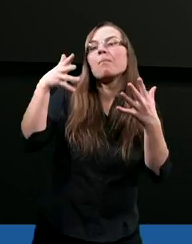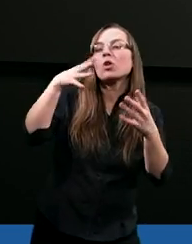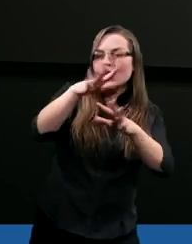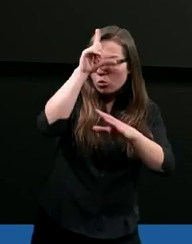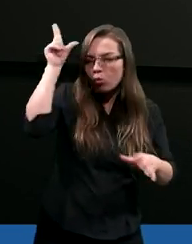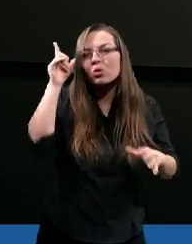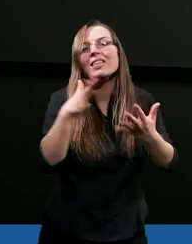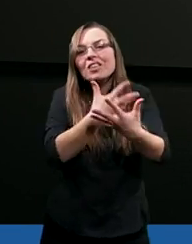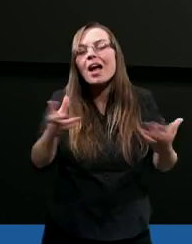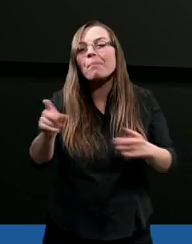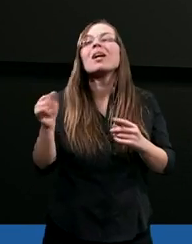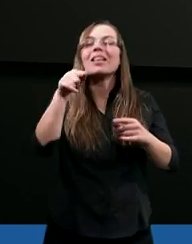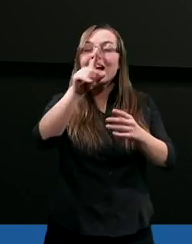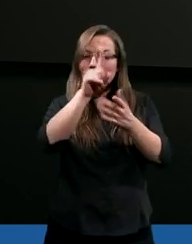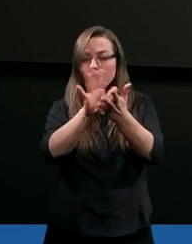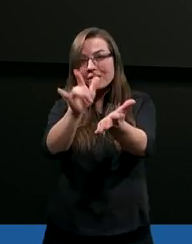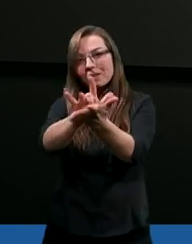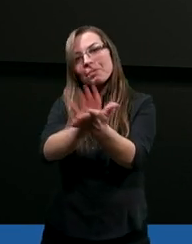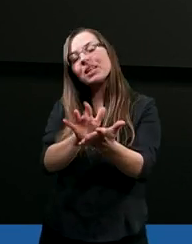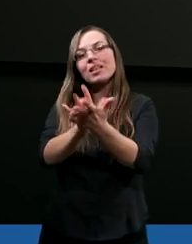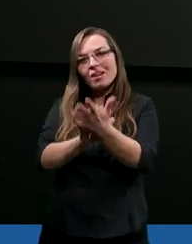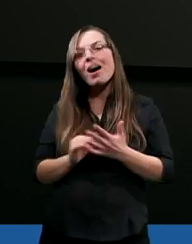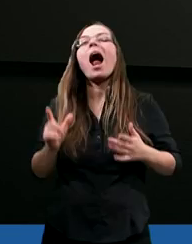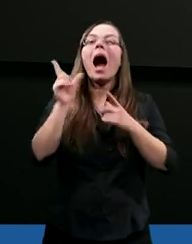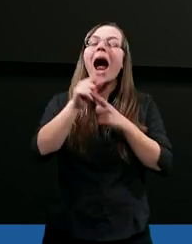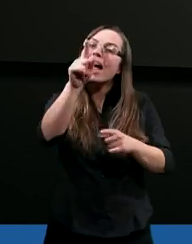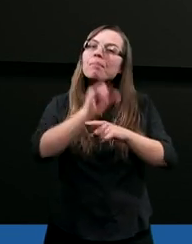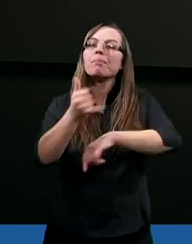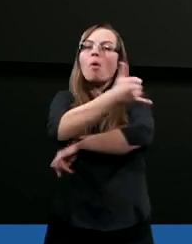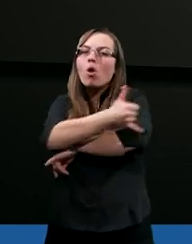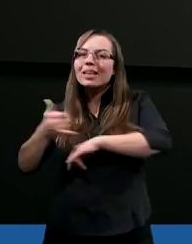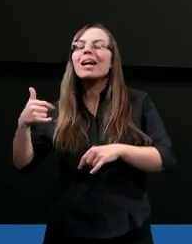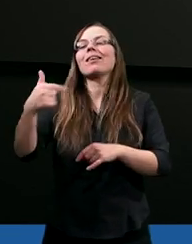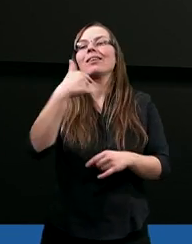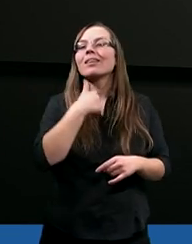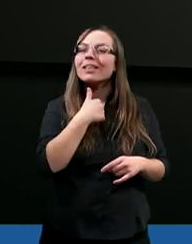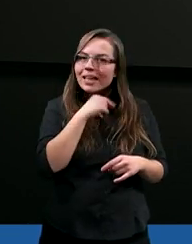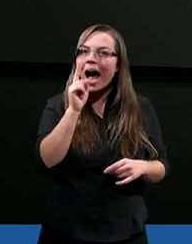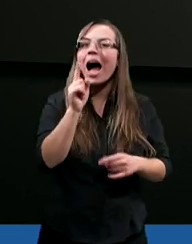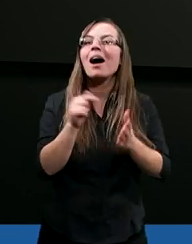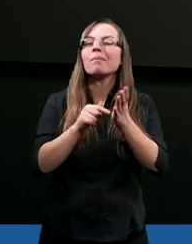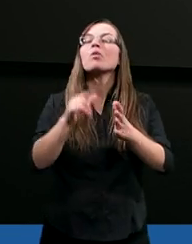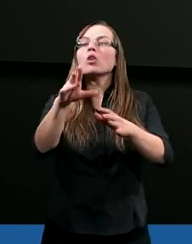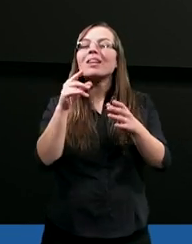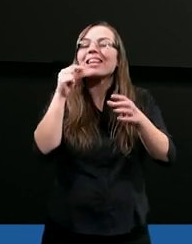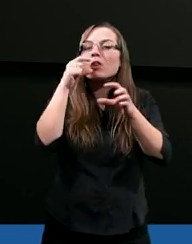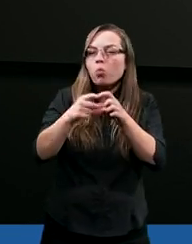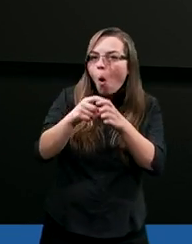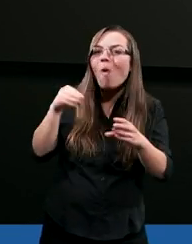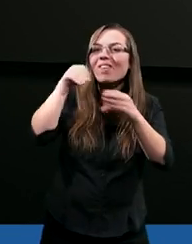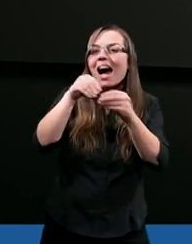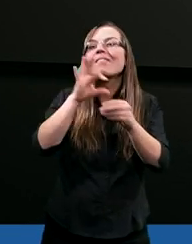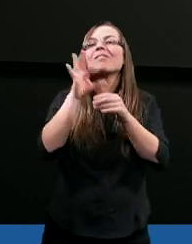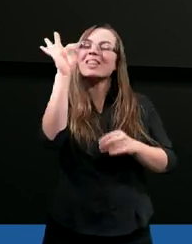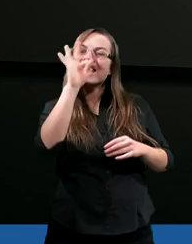którzy będą te rzeczy spisywali, ale jednak jest podkreślone, że ja włożę słowa w